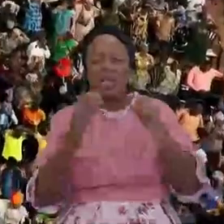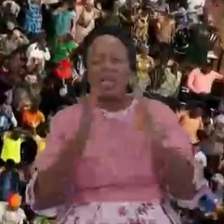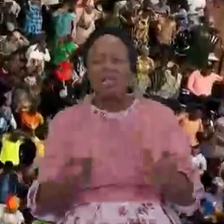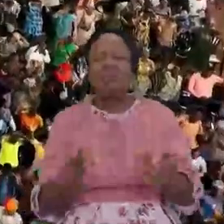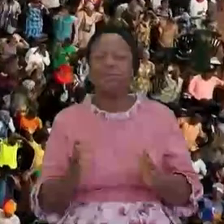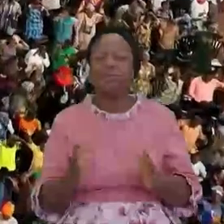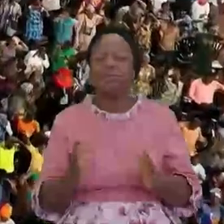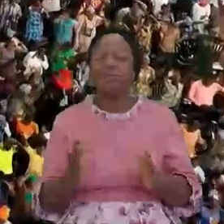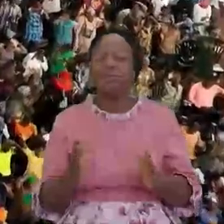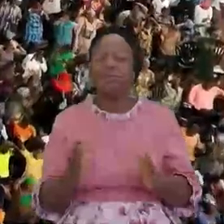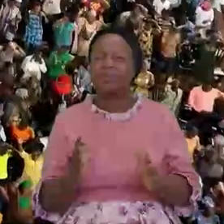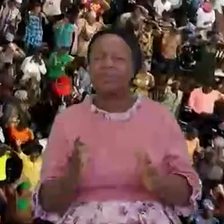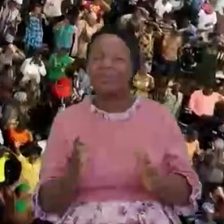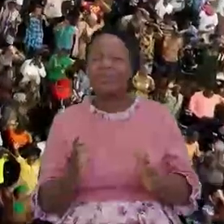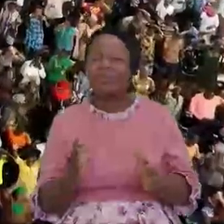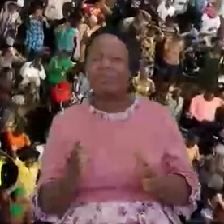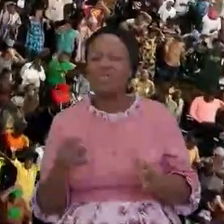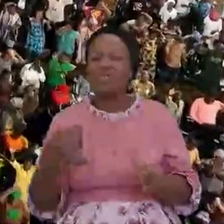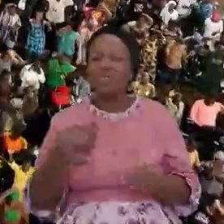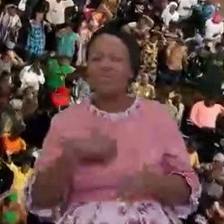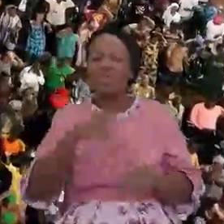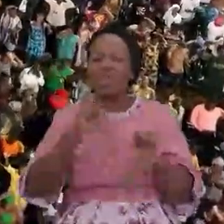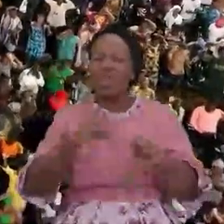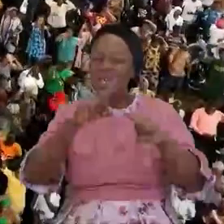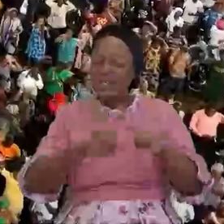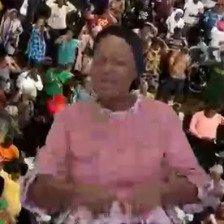Seigneur, tu es le guérisseur digne de confiance.